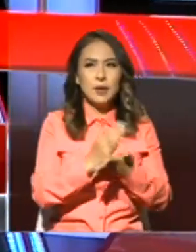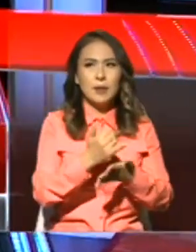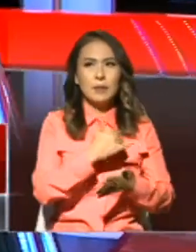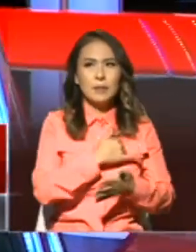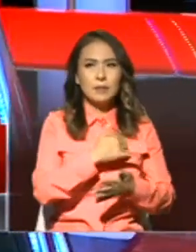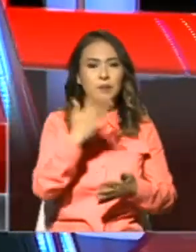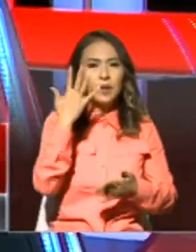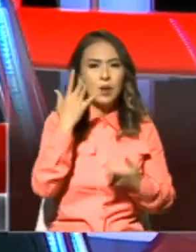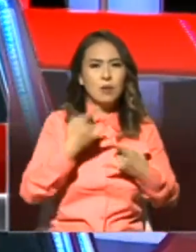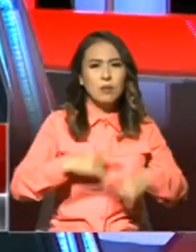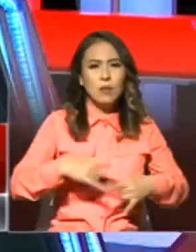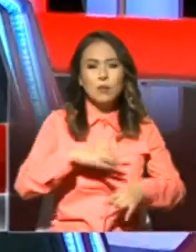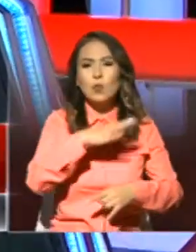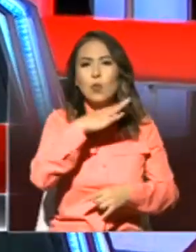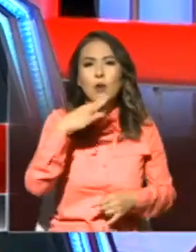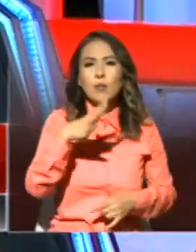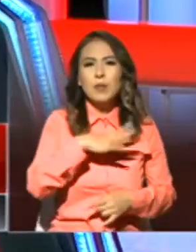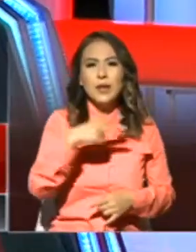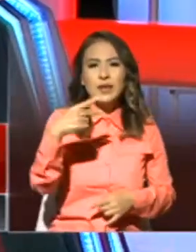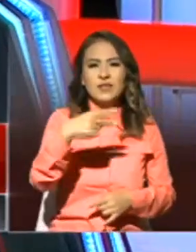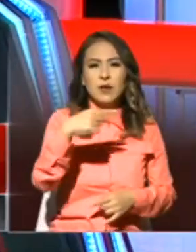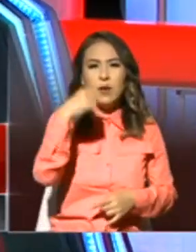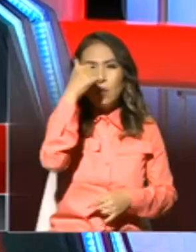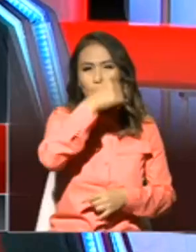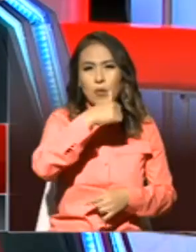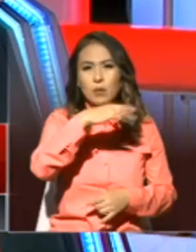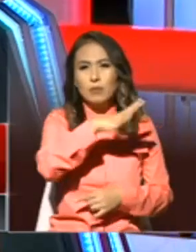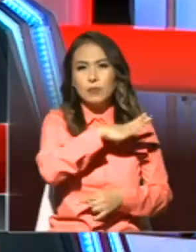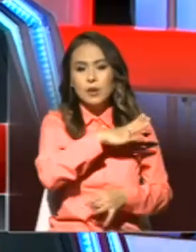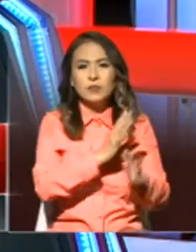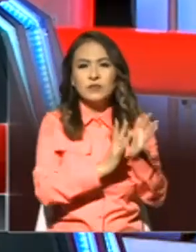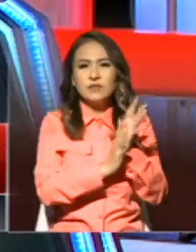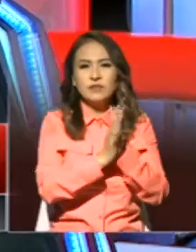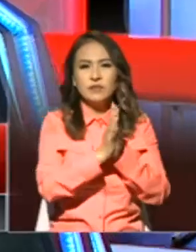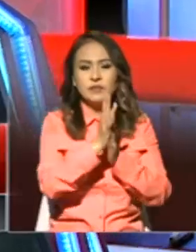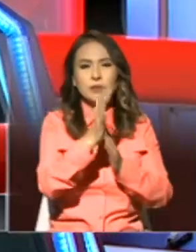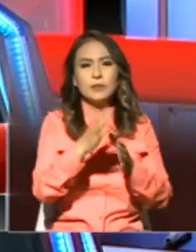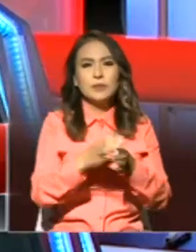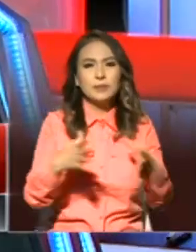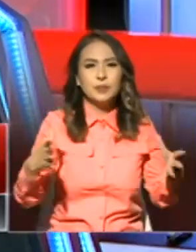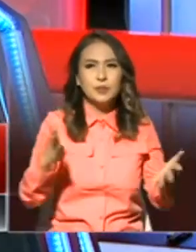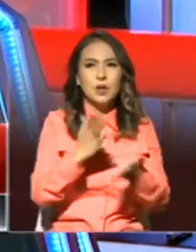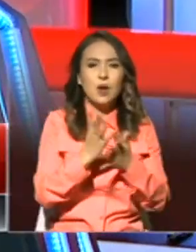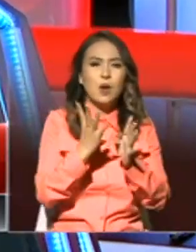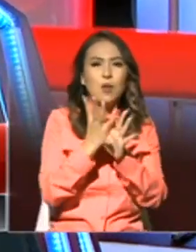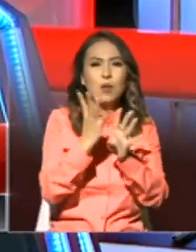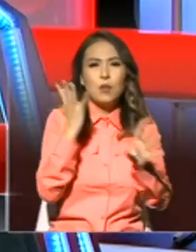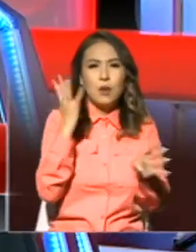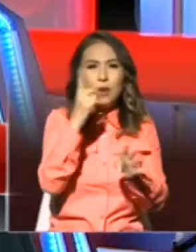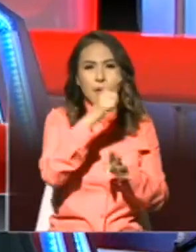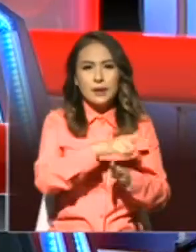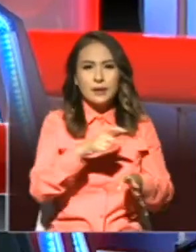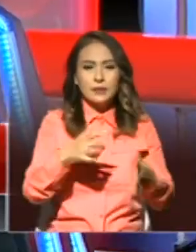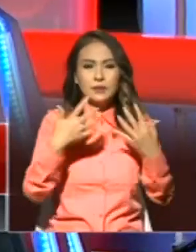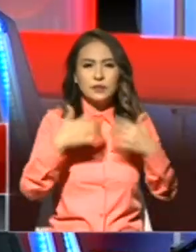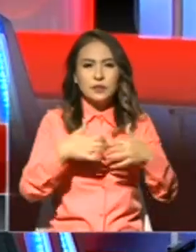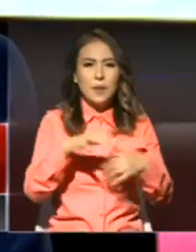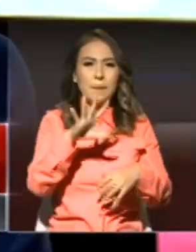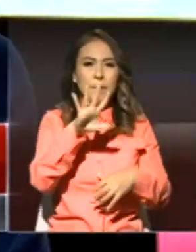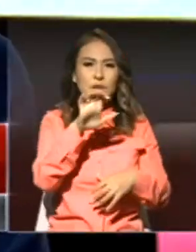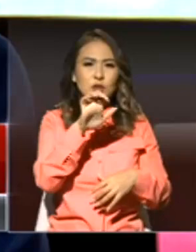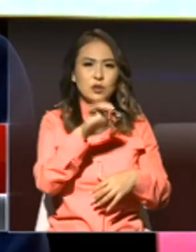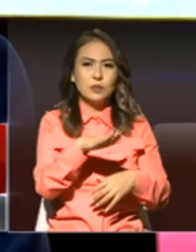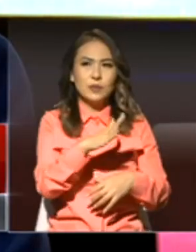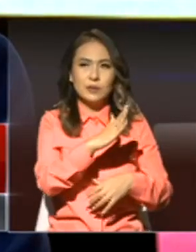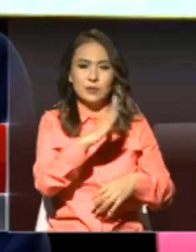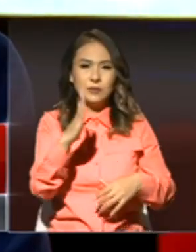бум болған 2000 жылдарда, бізде өте үлкен балалардың өсімі бар. Иә, бізде кезекте тұрған адамдардың саны 500 мыңнан